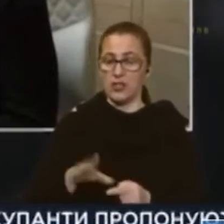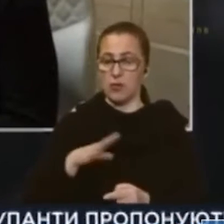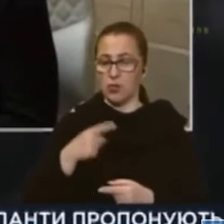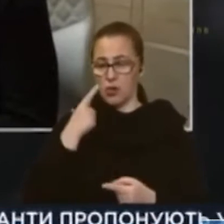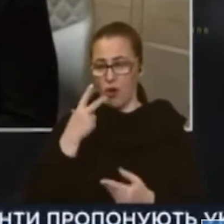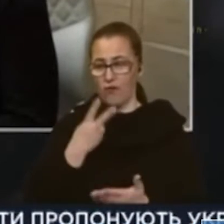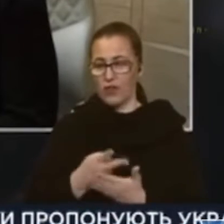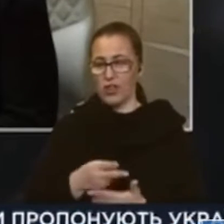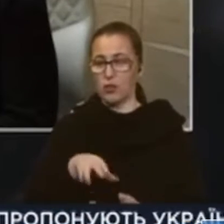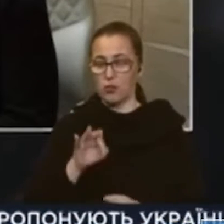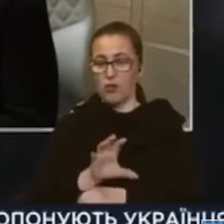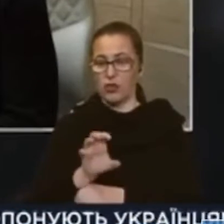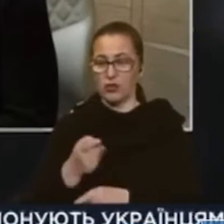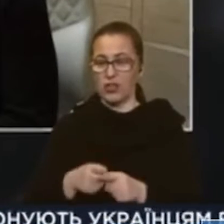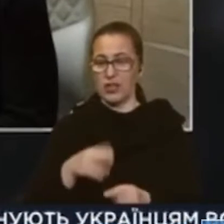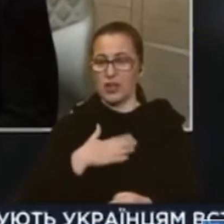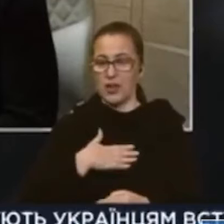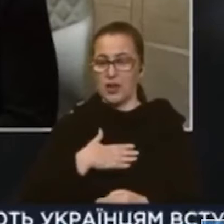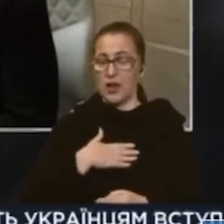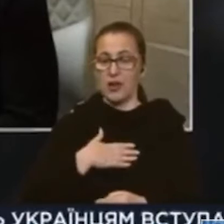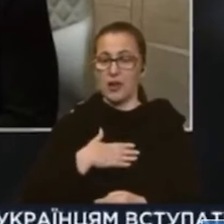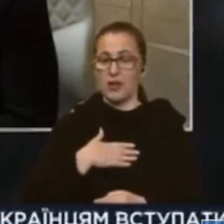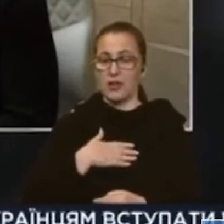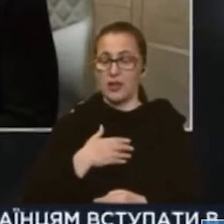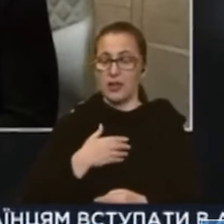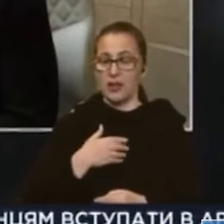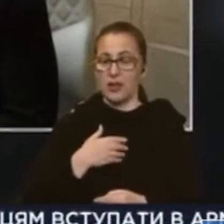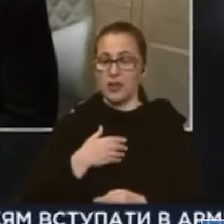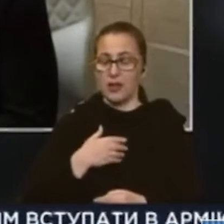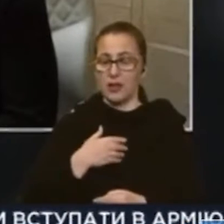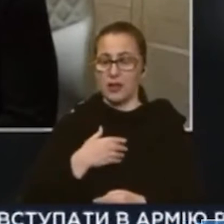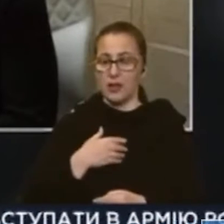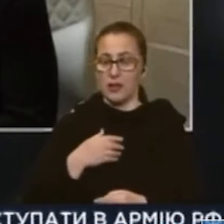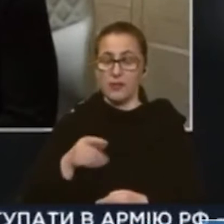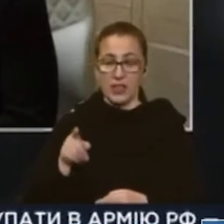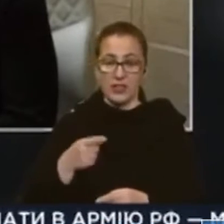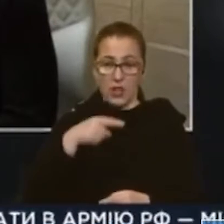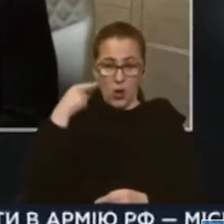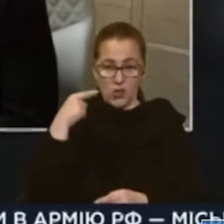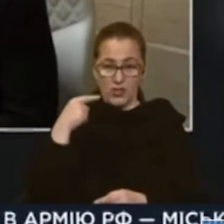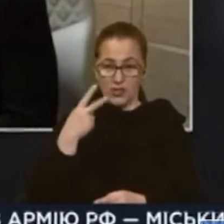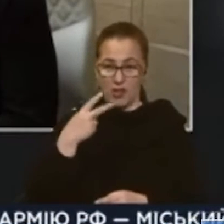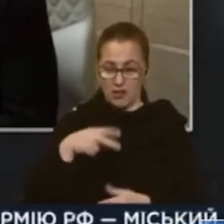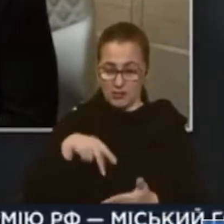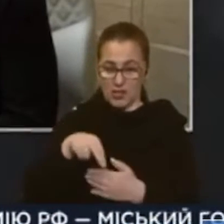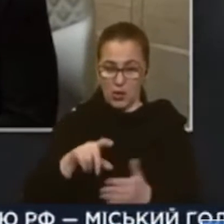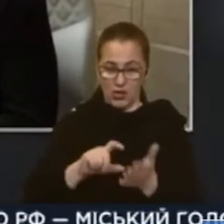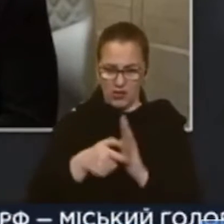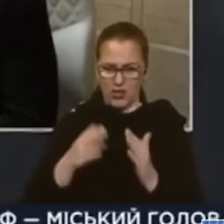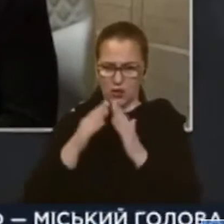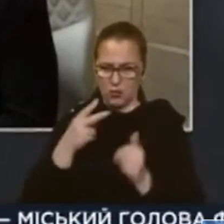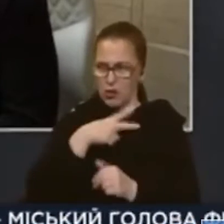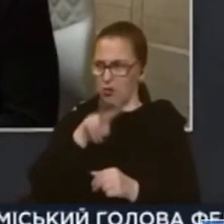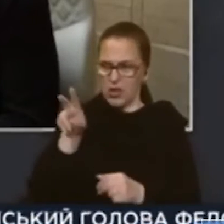видно по фотографіях, які вони знаходили на стінах під час грабування цих будинків. Вони називали це сюрпризами і знаходили